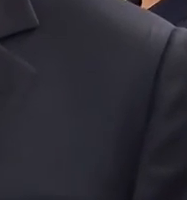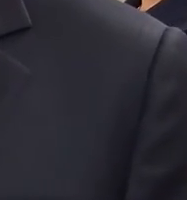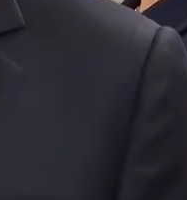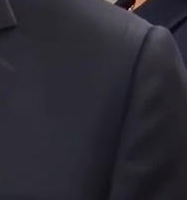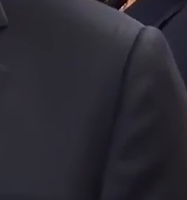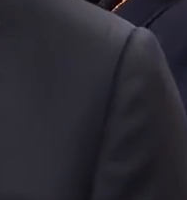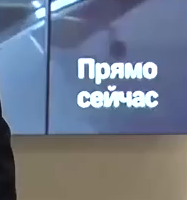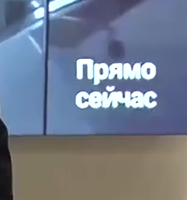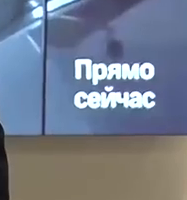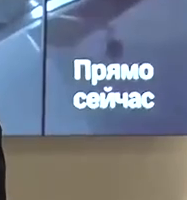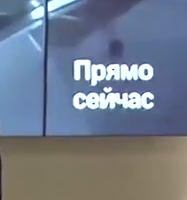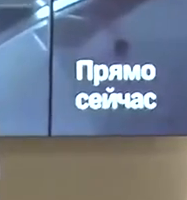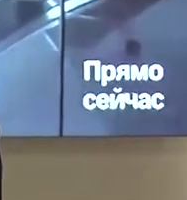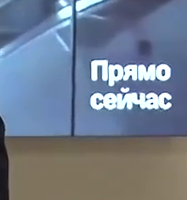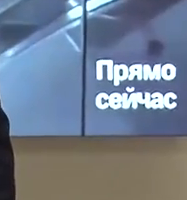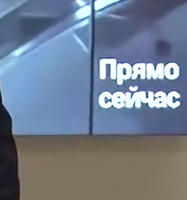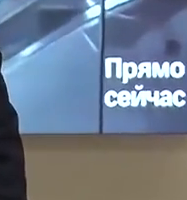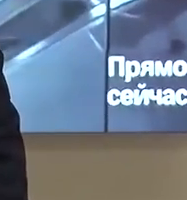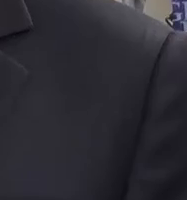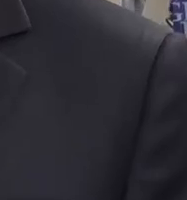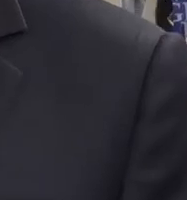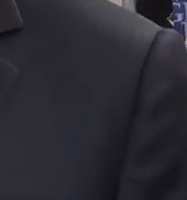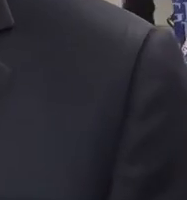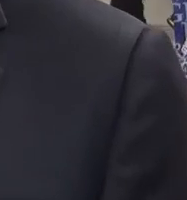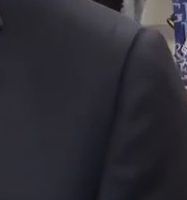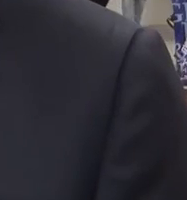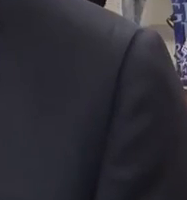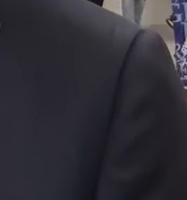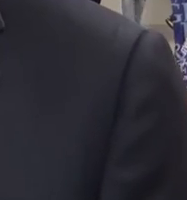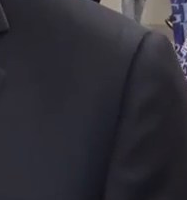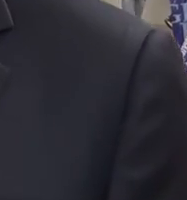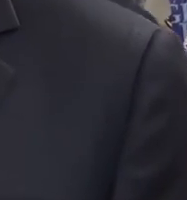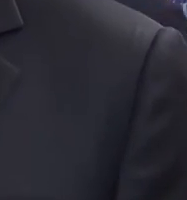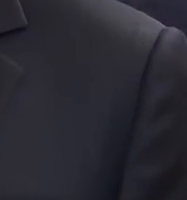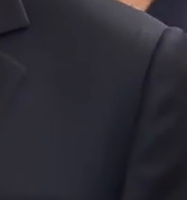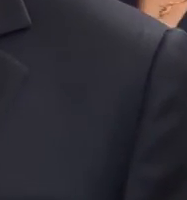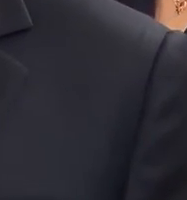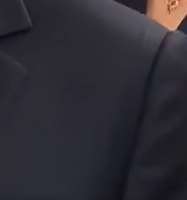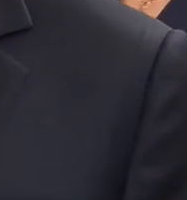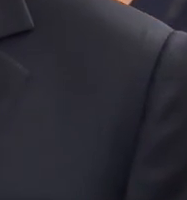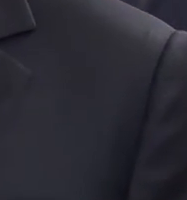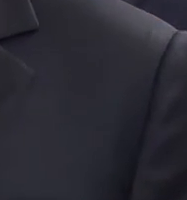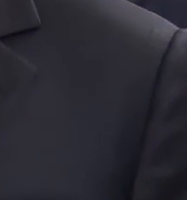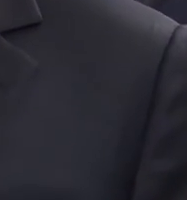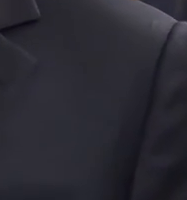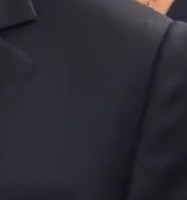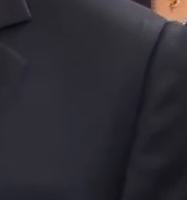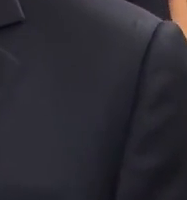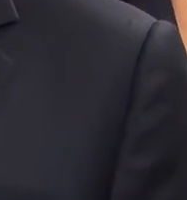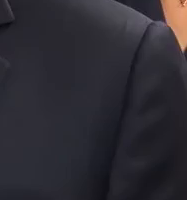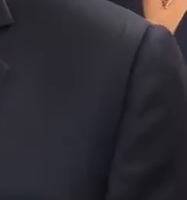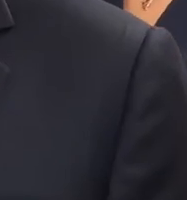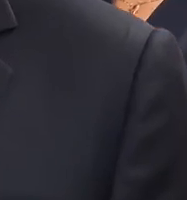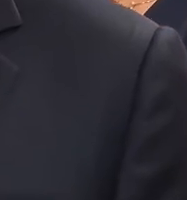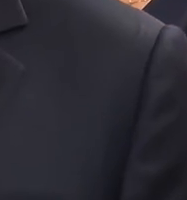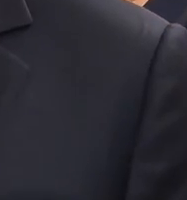было и уже реализованный проект. Но еще важнее это то, что предстоит сделать в году 2022. Здесь большое количество локаций.